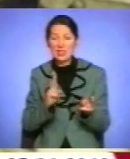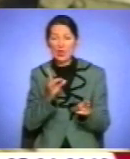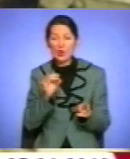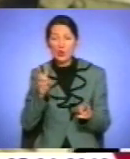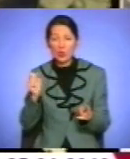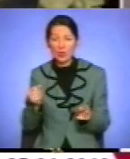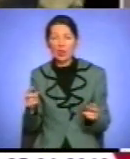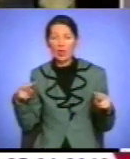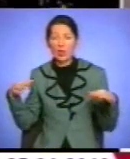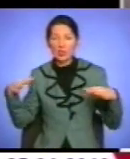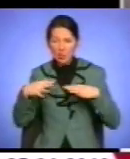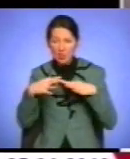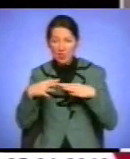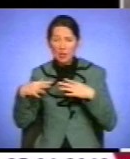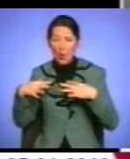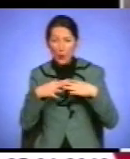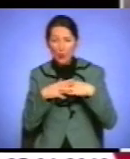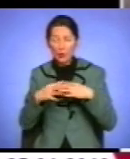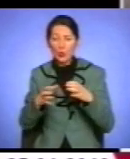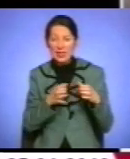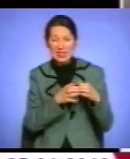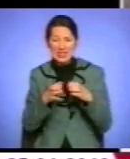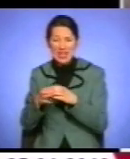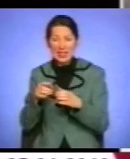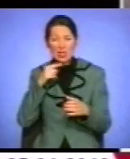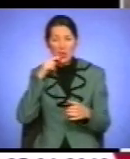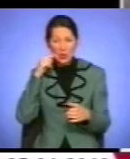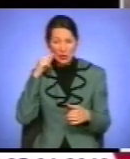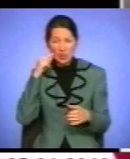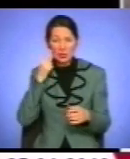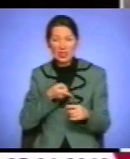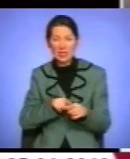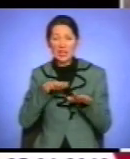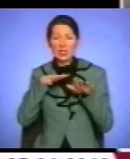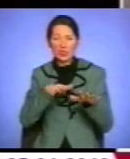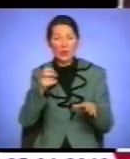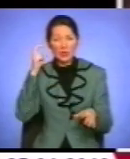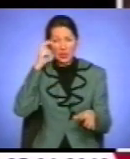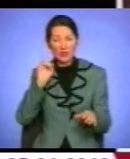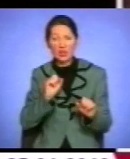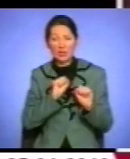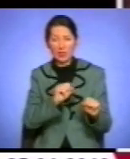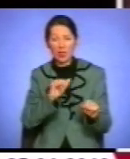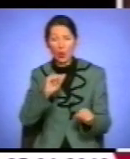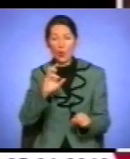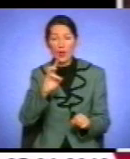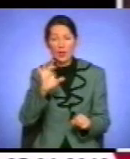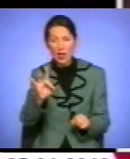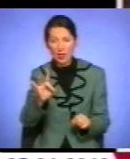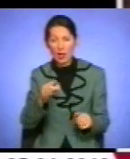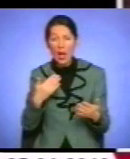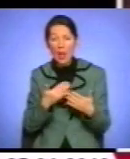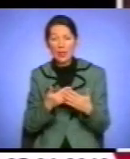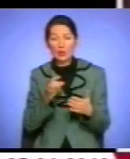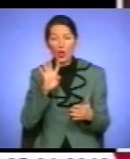зійшлися в бою загін революційних військ більшовицької Росії, який наступав на Київ, і захисники УНР. Близько